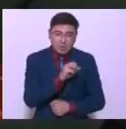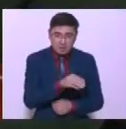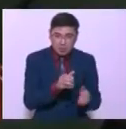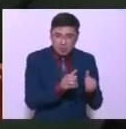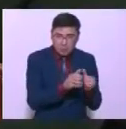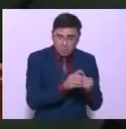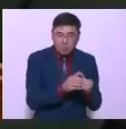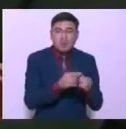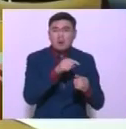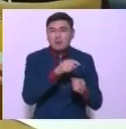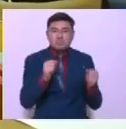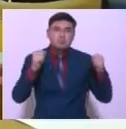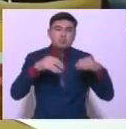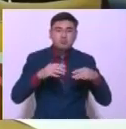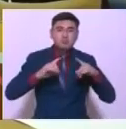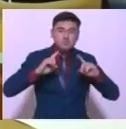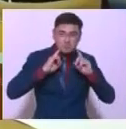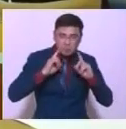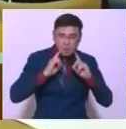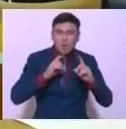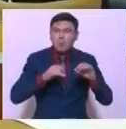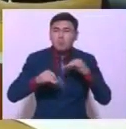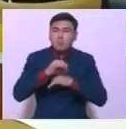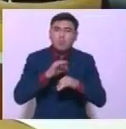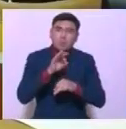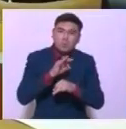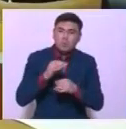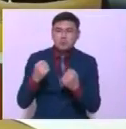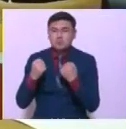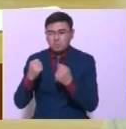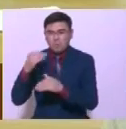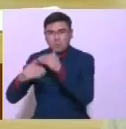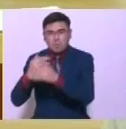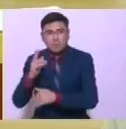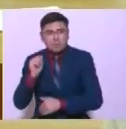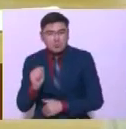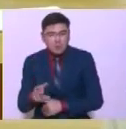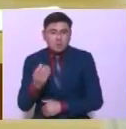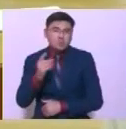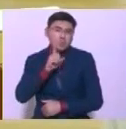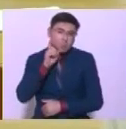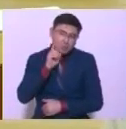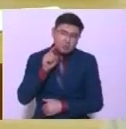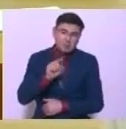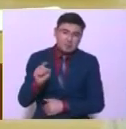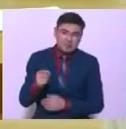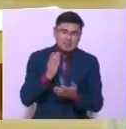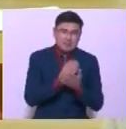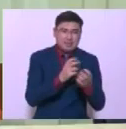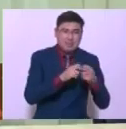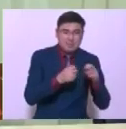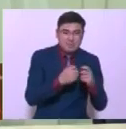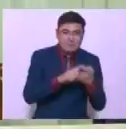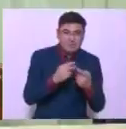кеңесінің отырысында айтылды. Жиында өңірдегі бұқаралық спортты дамыту мен жан басына шыққанда оқушыларды қаржыландыру мәселесі